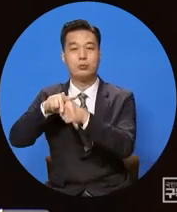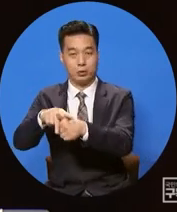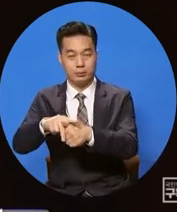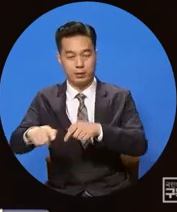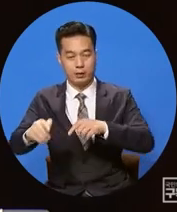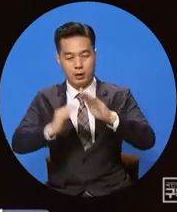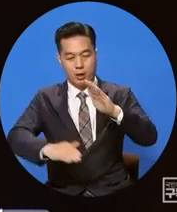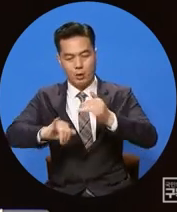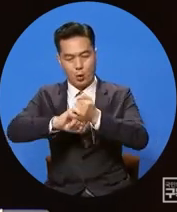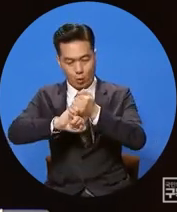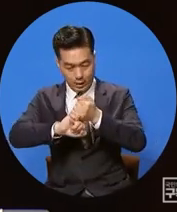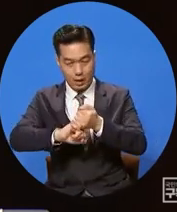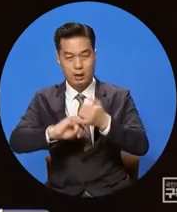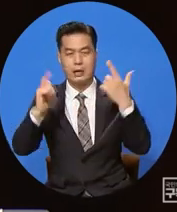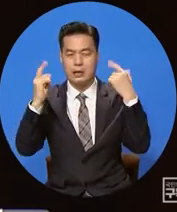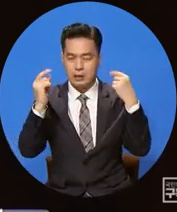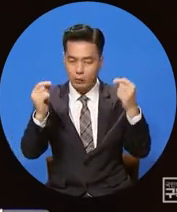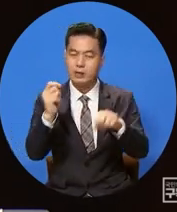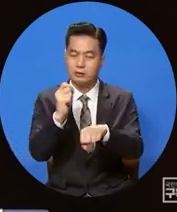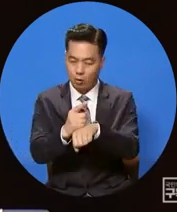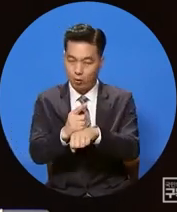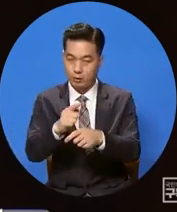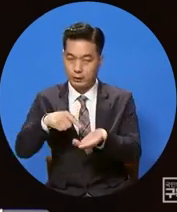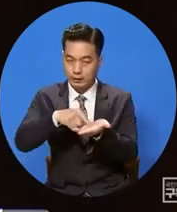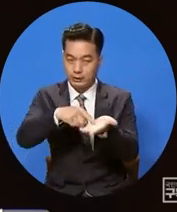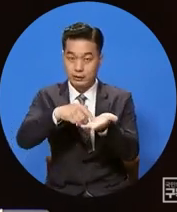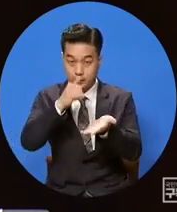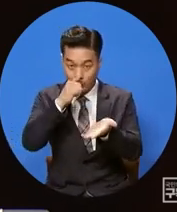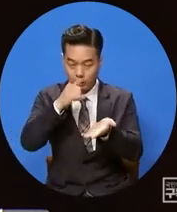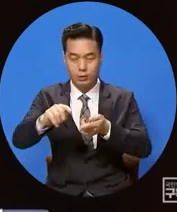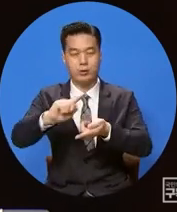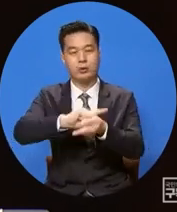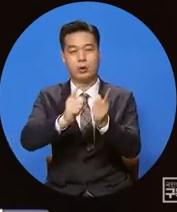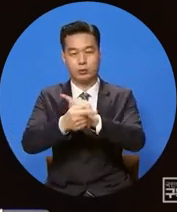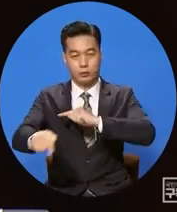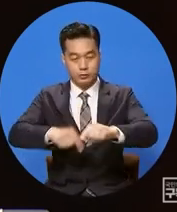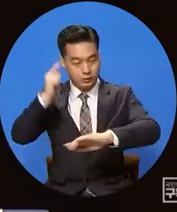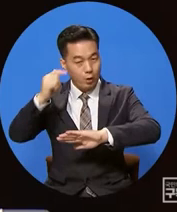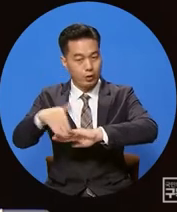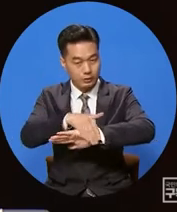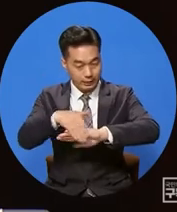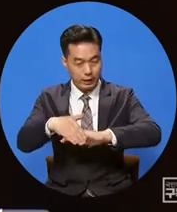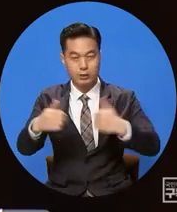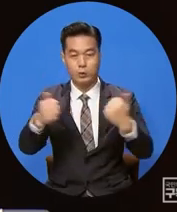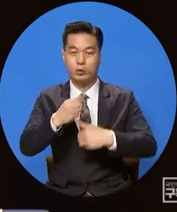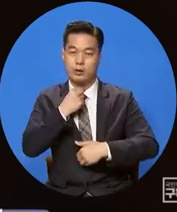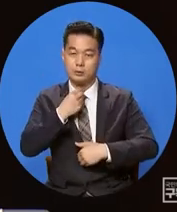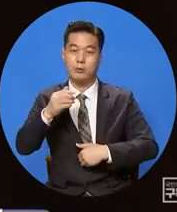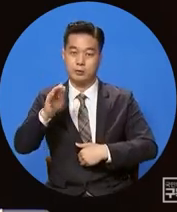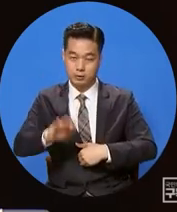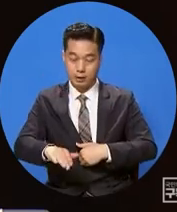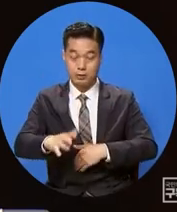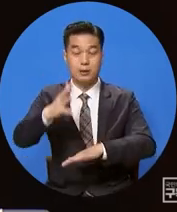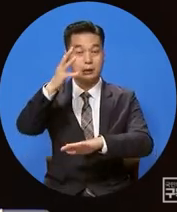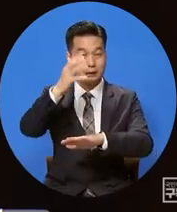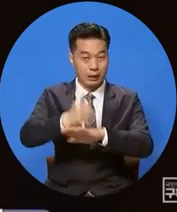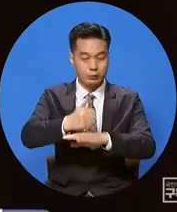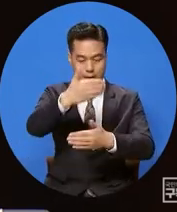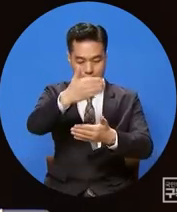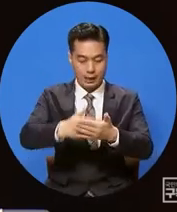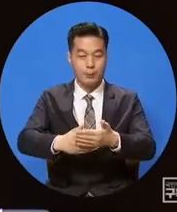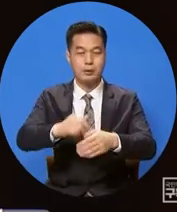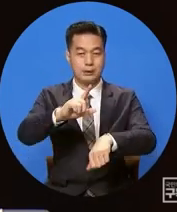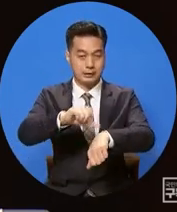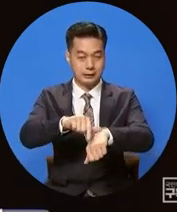후보의 공약 일관성 문제를 많이 좀 짚어주셨던 것 같습니다. 아마 또 정책 위주의 토론을 하고 싶었던 것 같은데 그 부분 또 뒤에 남은 나머지